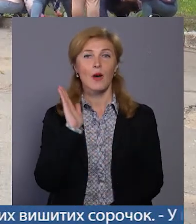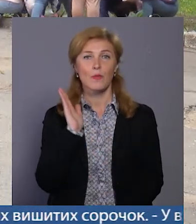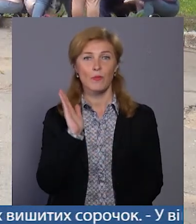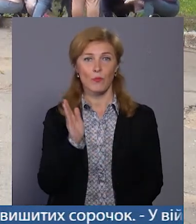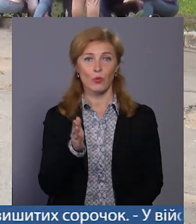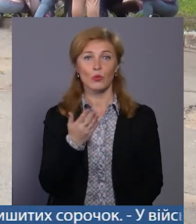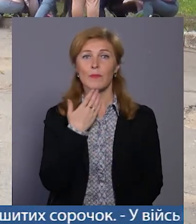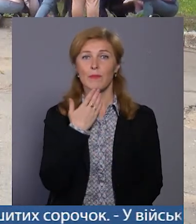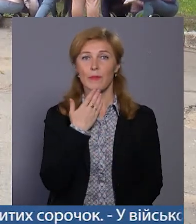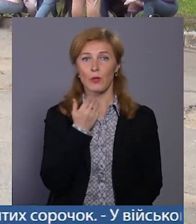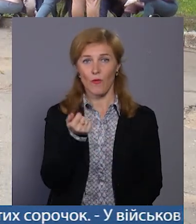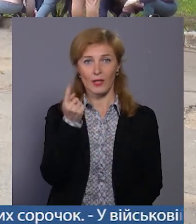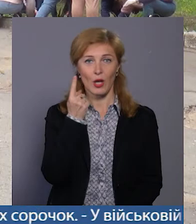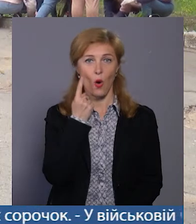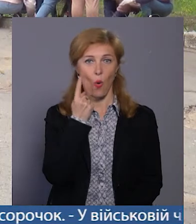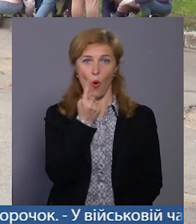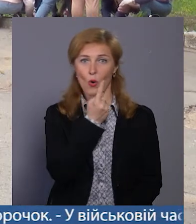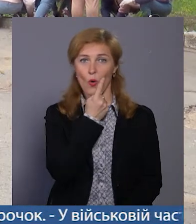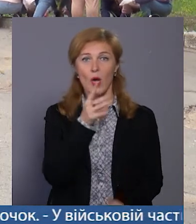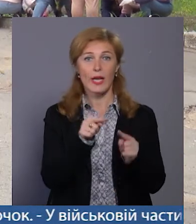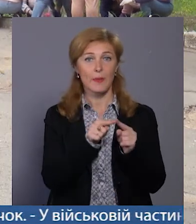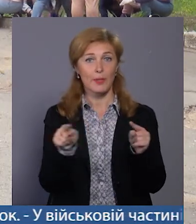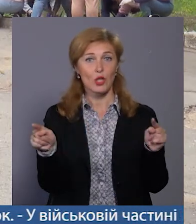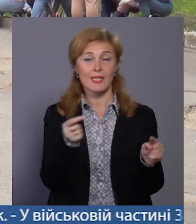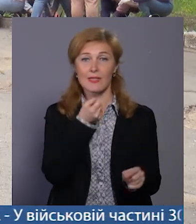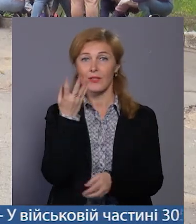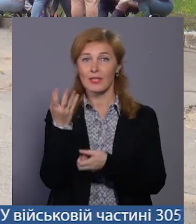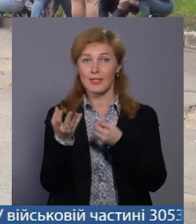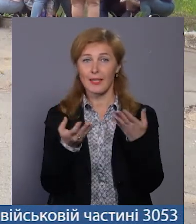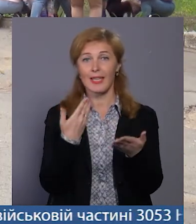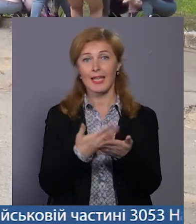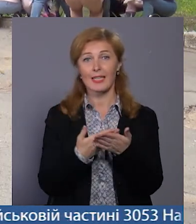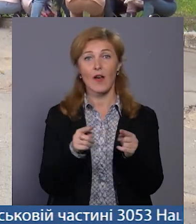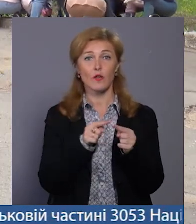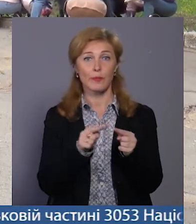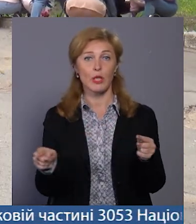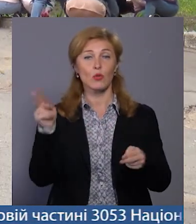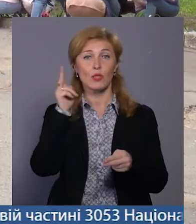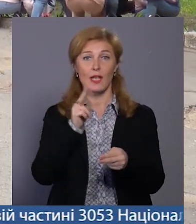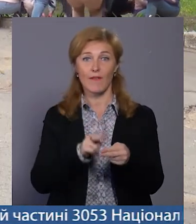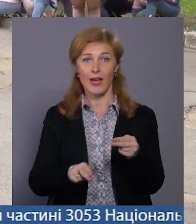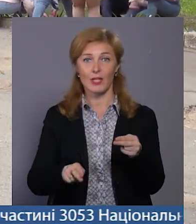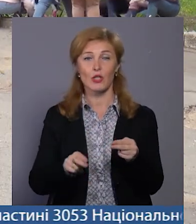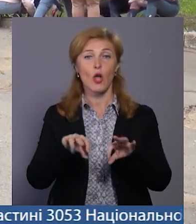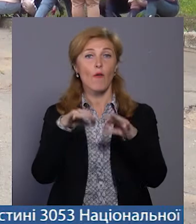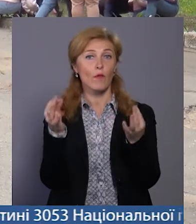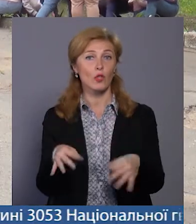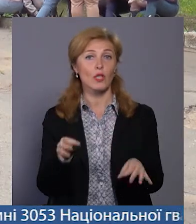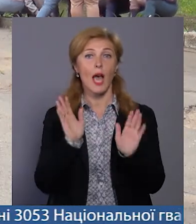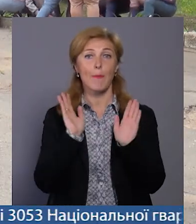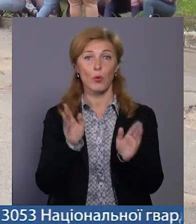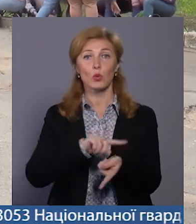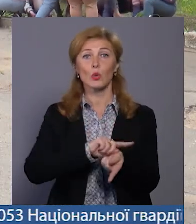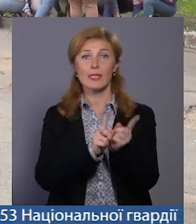будуть милувати око і під час цвітіння, і навіть в період завершення вегетації восени, адже будуть